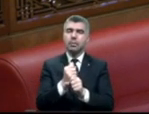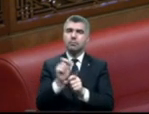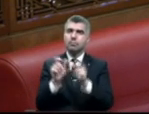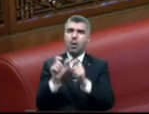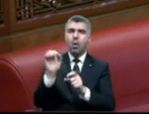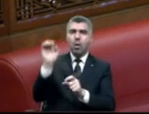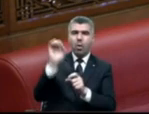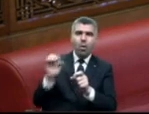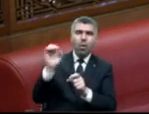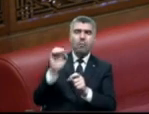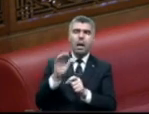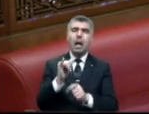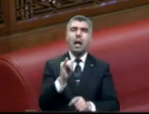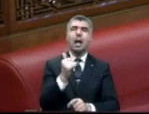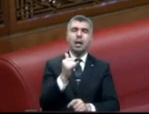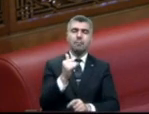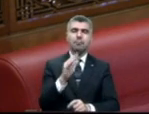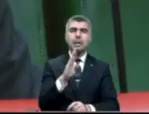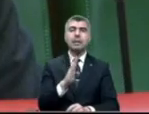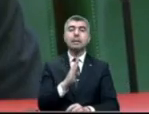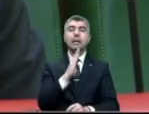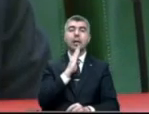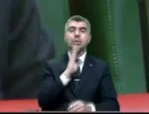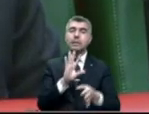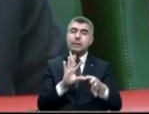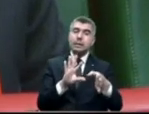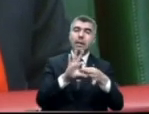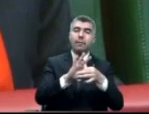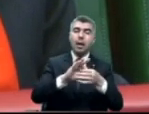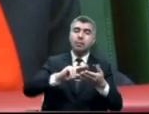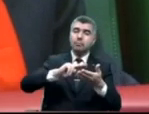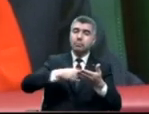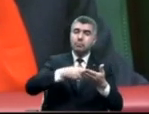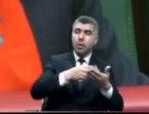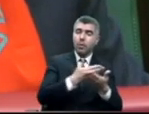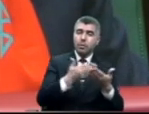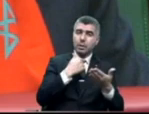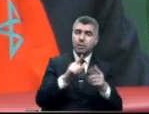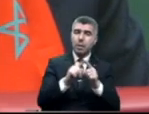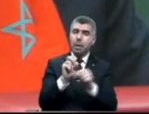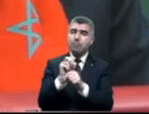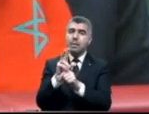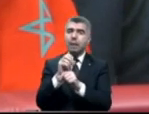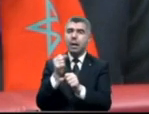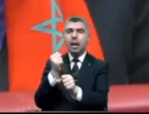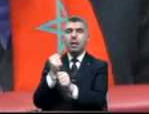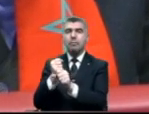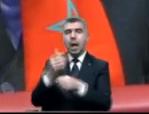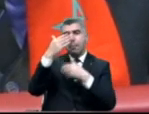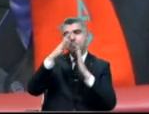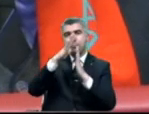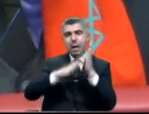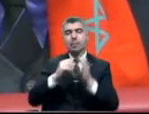الدول الأوروبية والعربية، 12 اتفاقية تهدف كلها بالأساس إلى تنظيم ومواكبة الهجرة المغربية إلى الخارج. كما أن